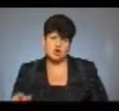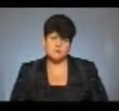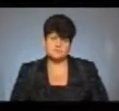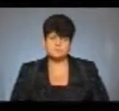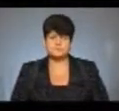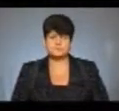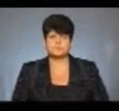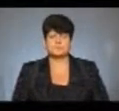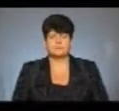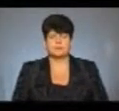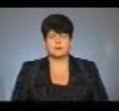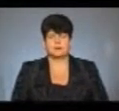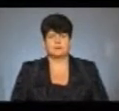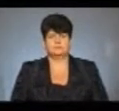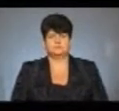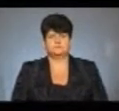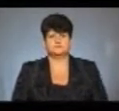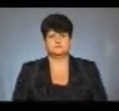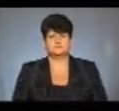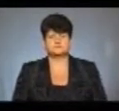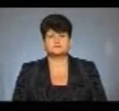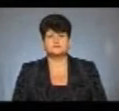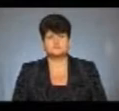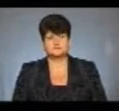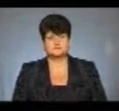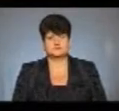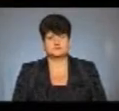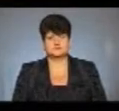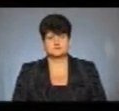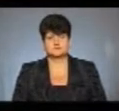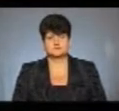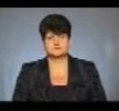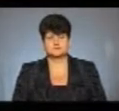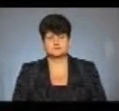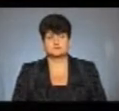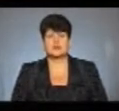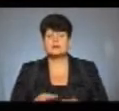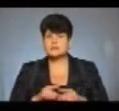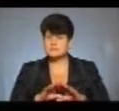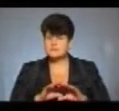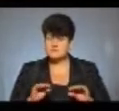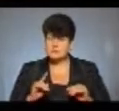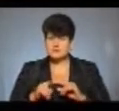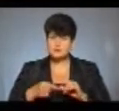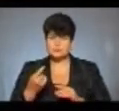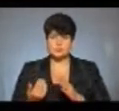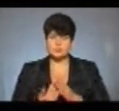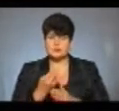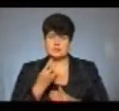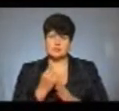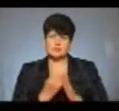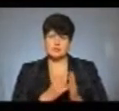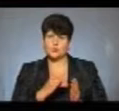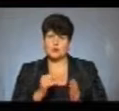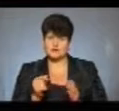Буденчук, Андрій Прокопів. Новини на Суспільному. Тернопіль. На цьому у мене все. Наступний випуск новин на